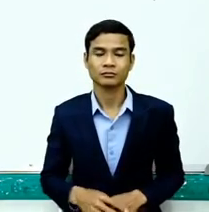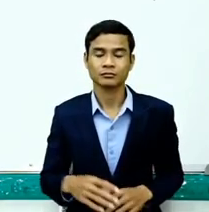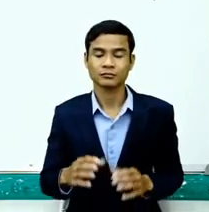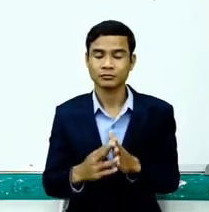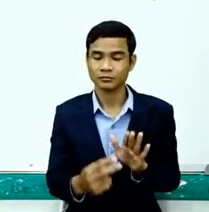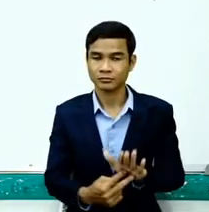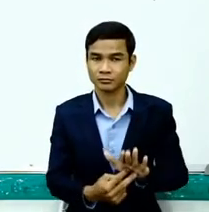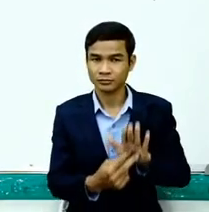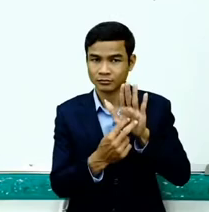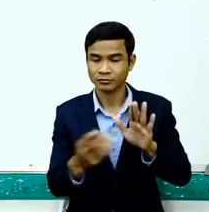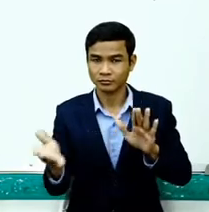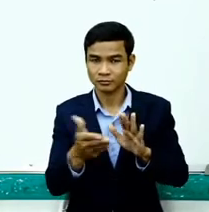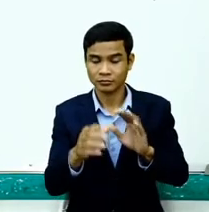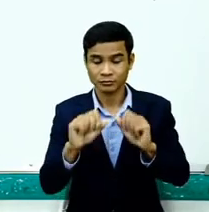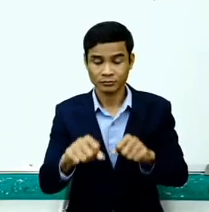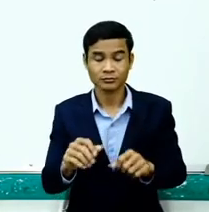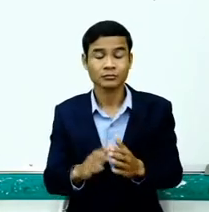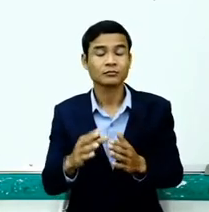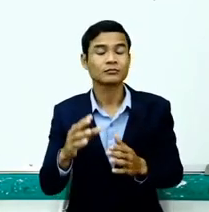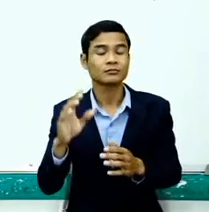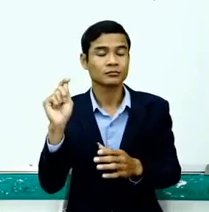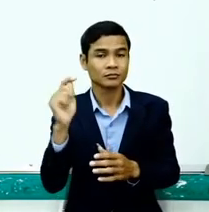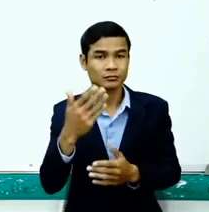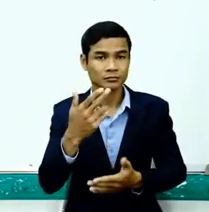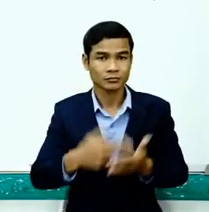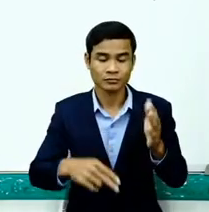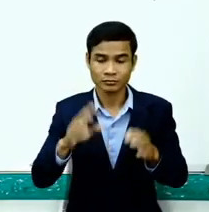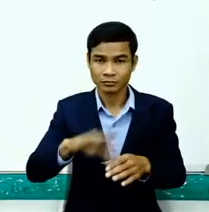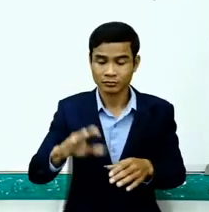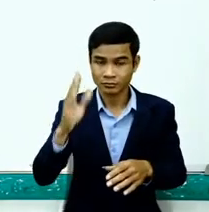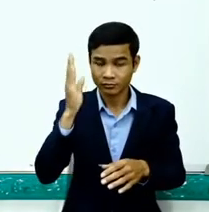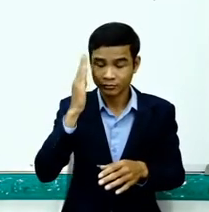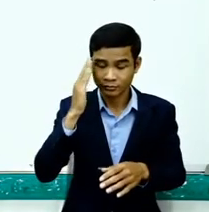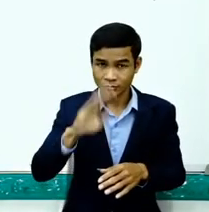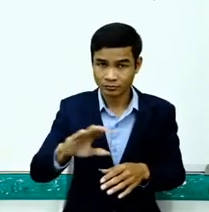tên tên tên con mơ mơ ta nè chỉ rục hiệp ở vấy con score tế